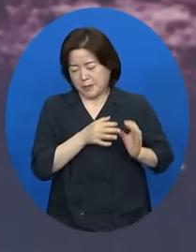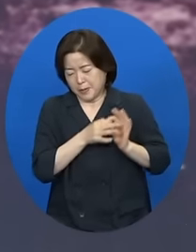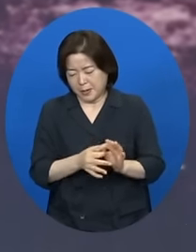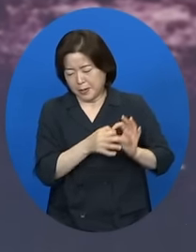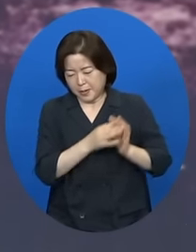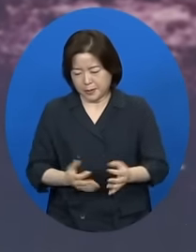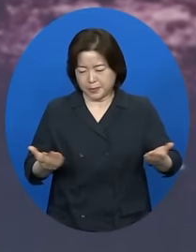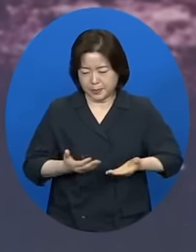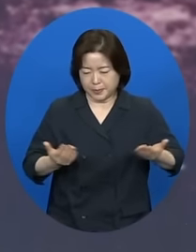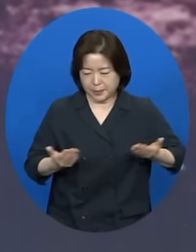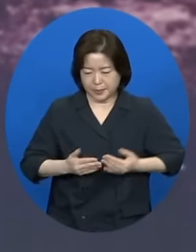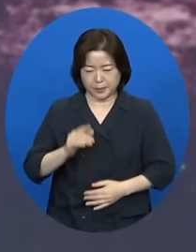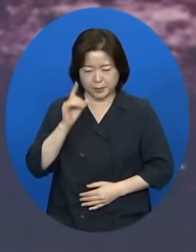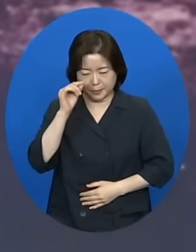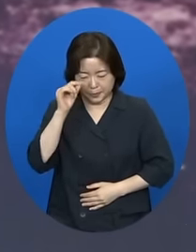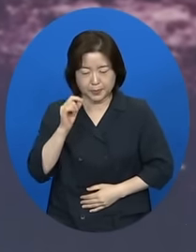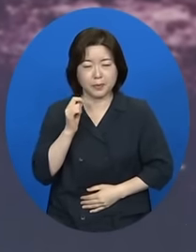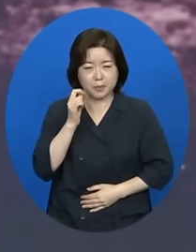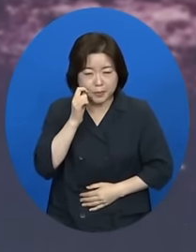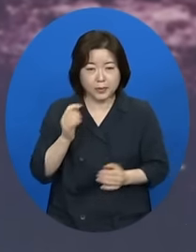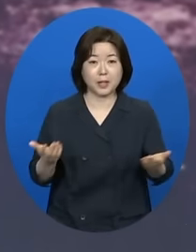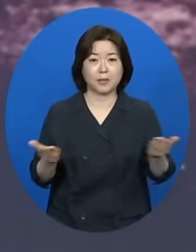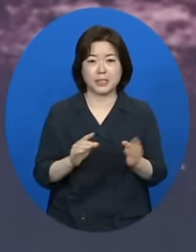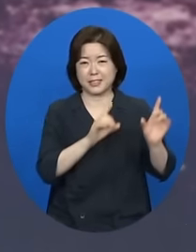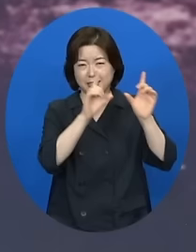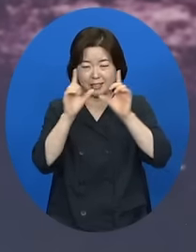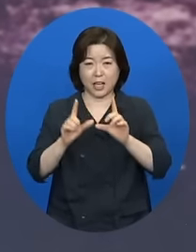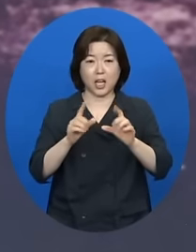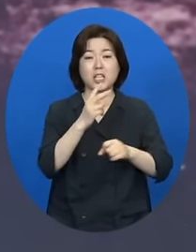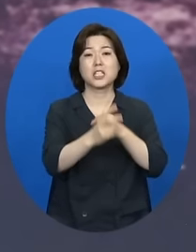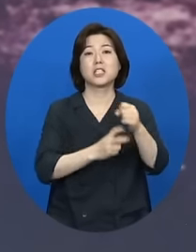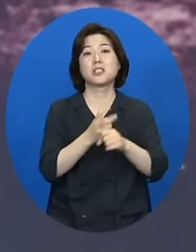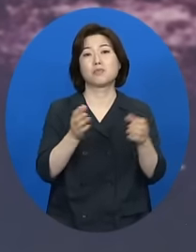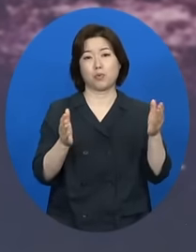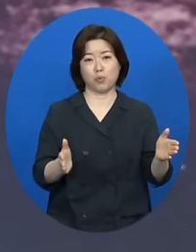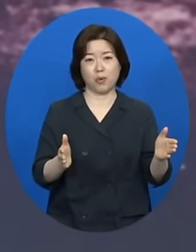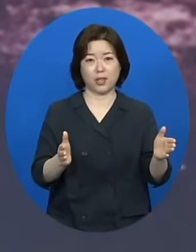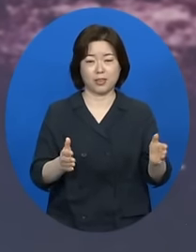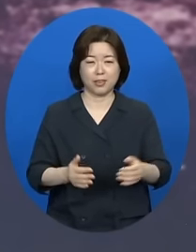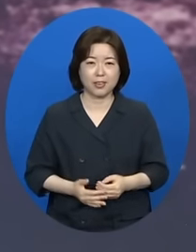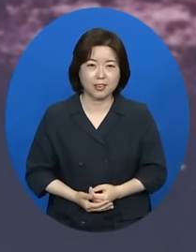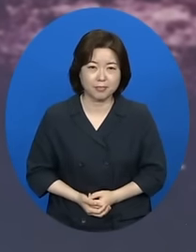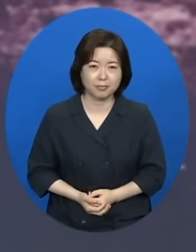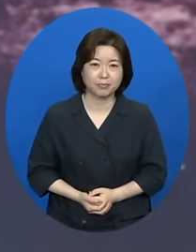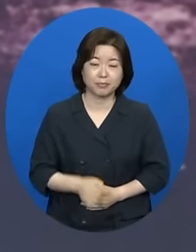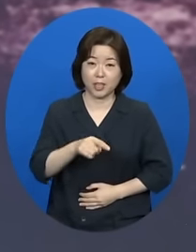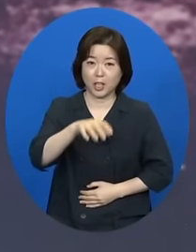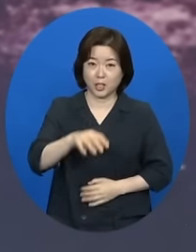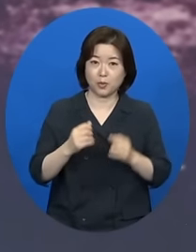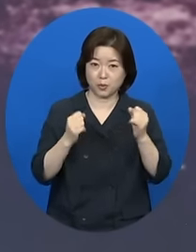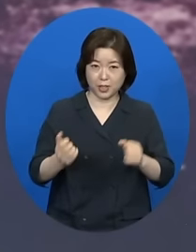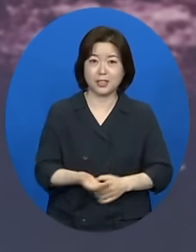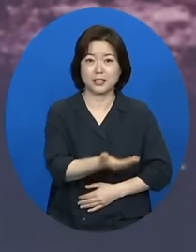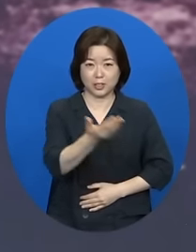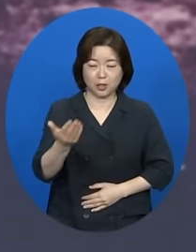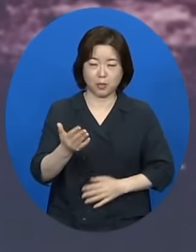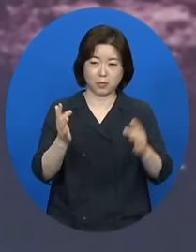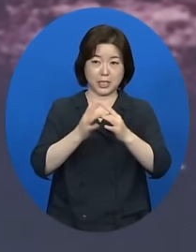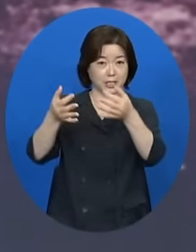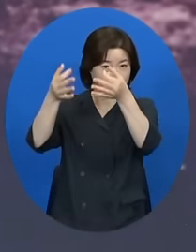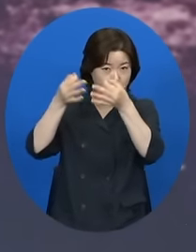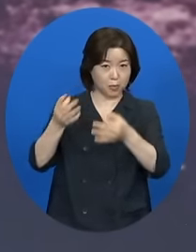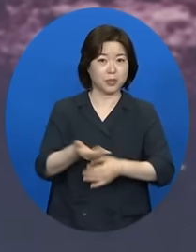지냈나이다. 20년을 이렇게 보낸 거예요. 어쩌면 이 자리에 계신 분들 중에 또 온라인으로 오신 분